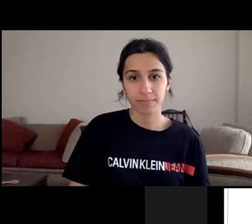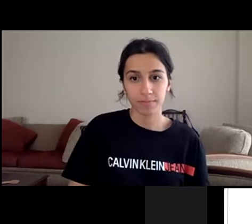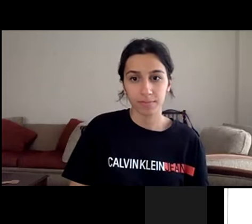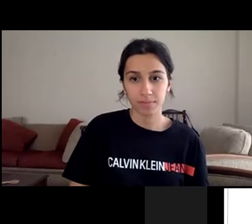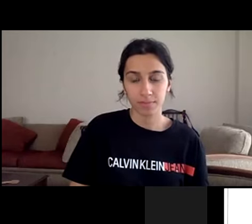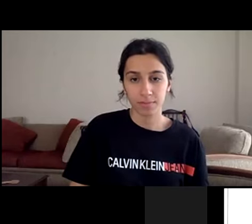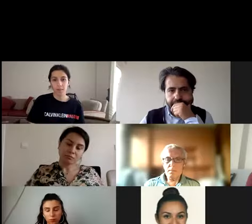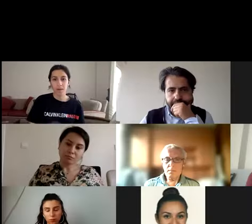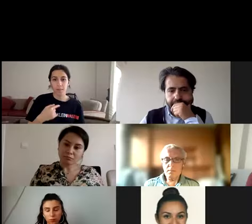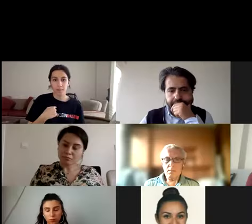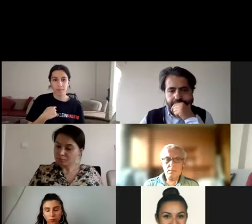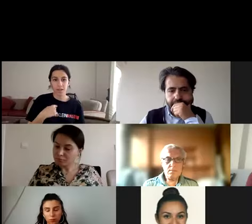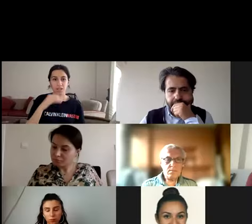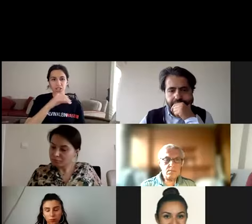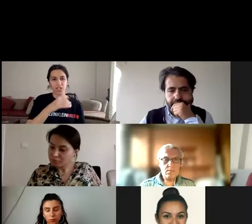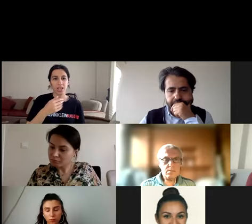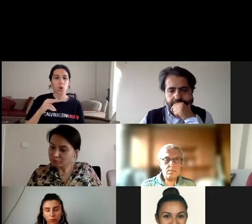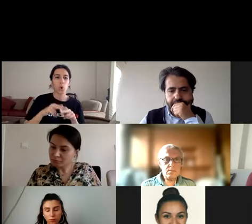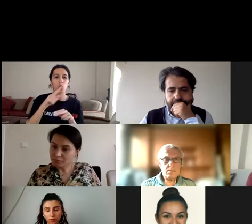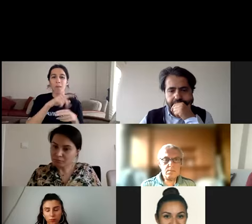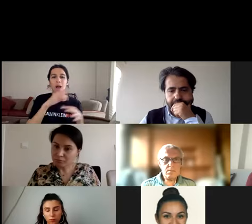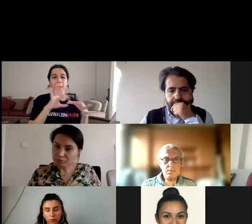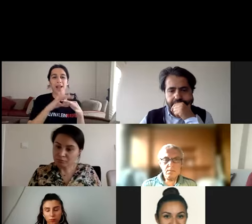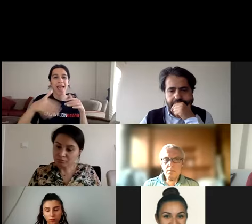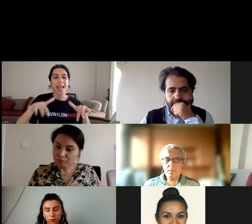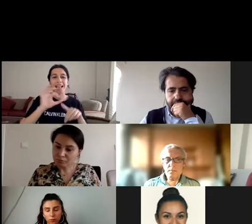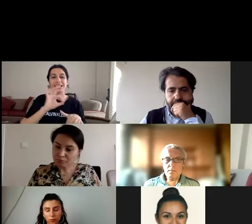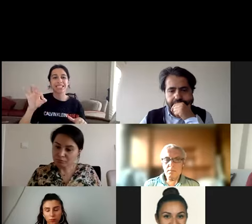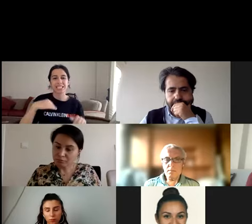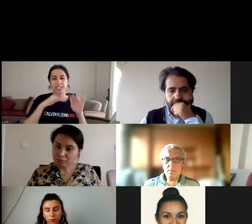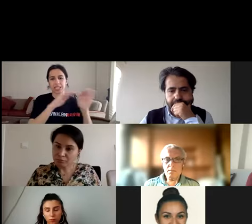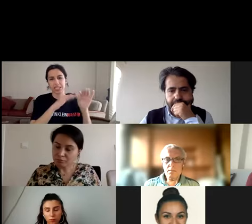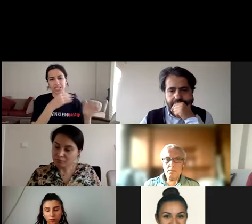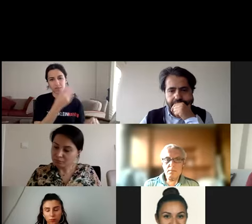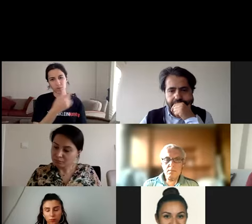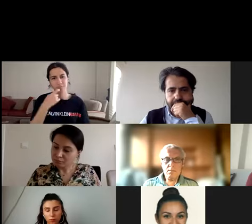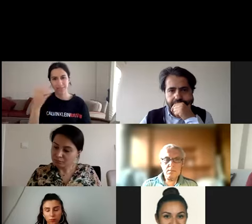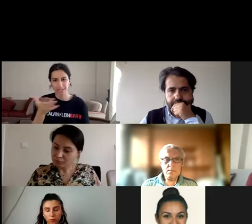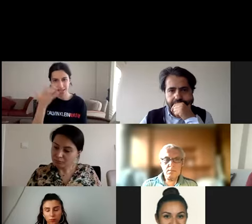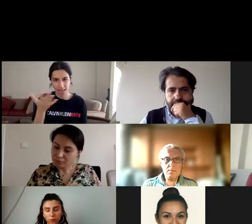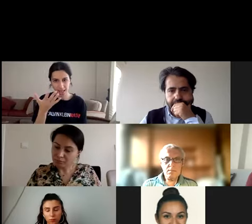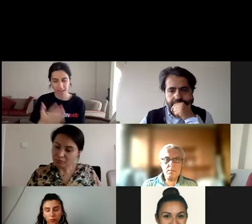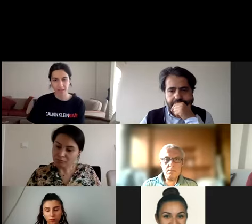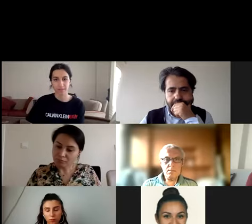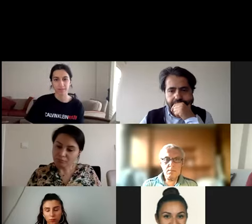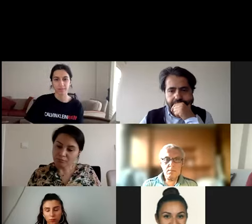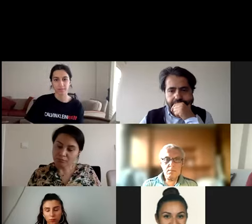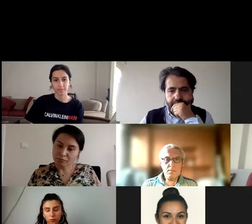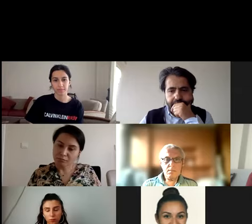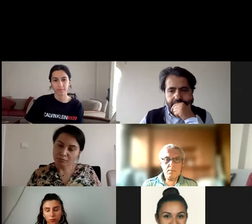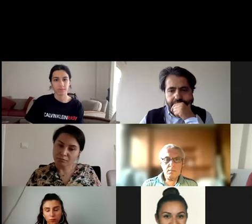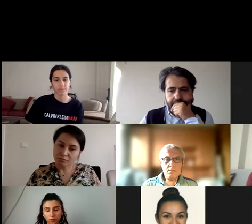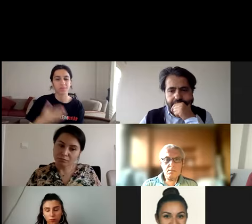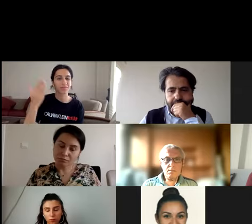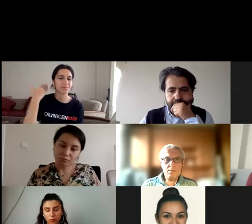de Kütüphane Dokümantasyon Daire Başkanlığı'na bağlı Engels Bilgi Merkezi'ne destek veriyoruz. Yıllardır Resa Avcı ile beraber kurduğumuz merkez. Daha geçen